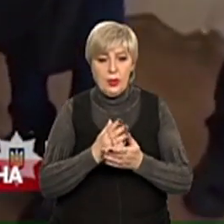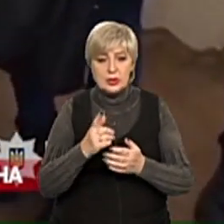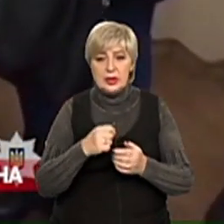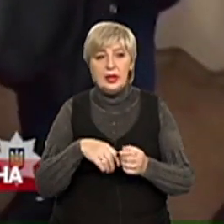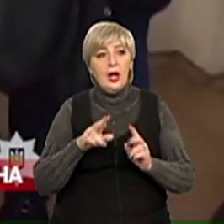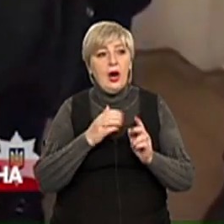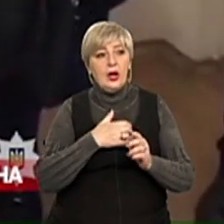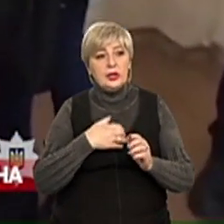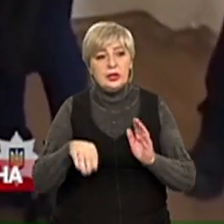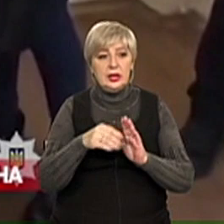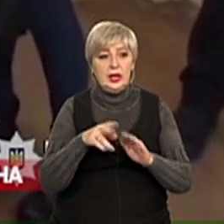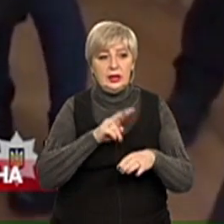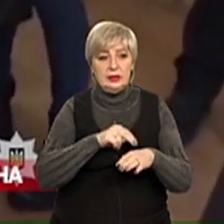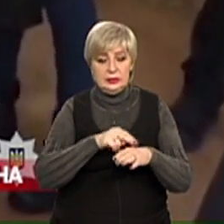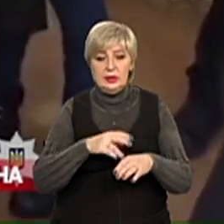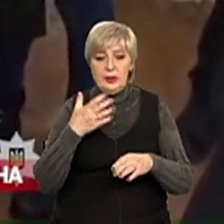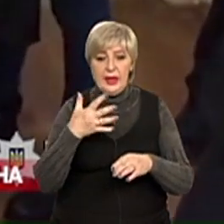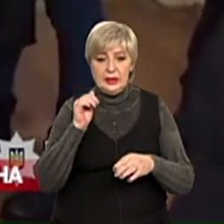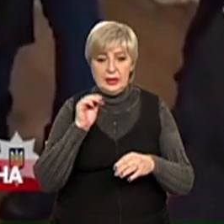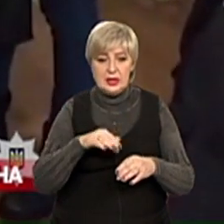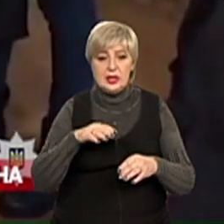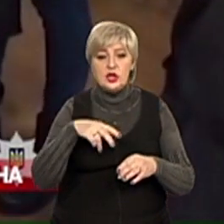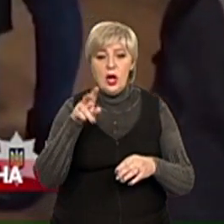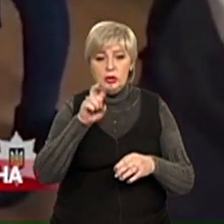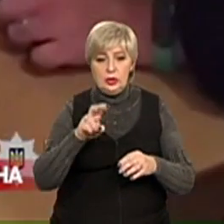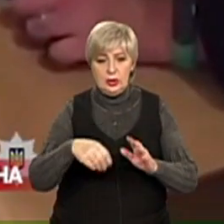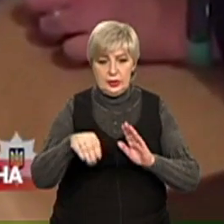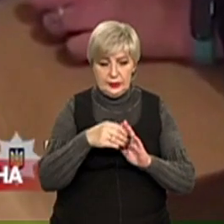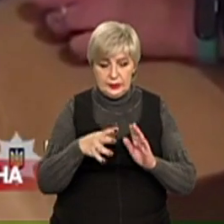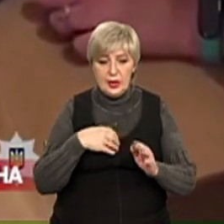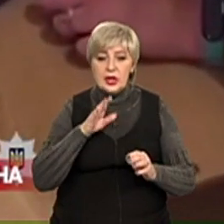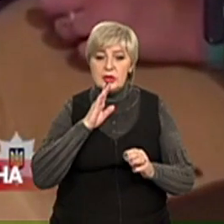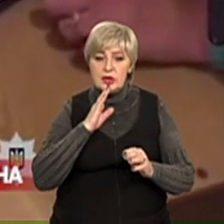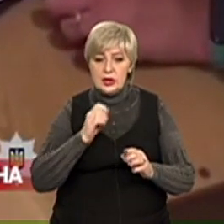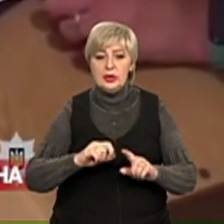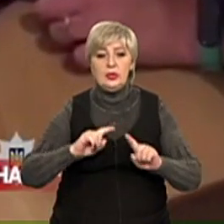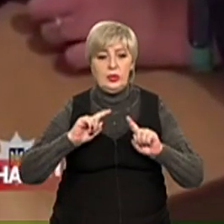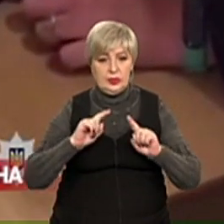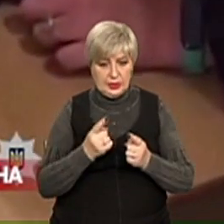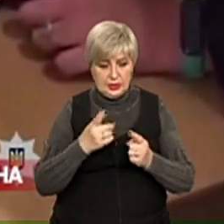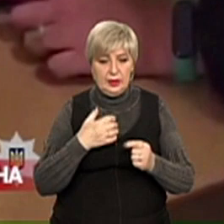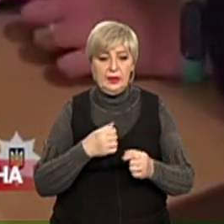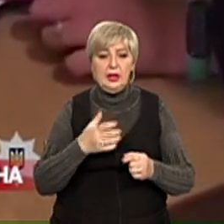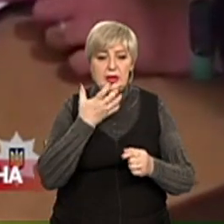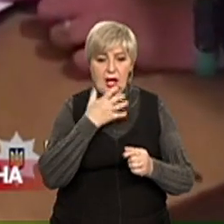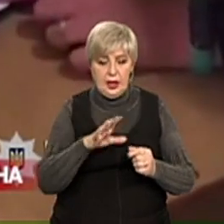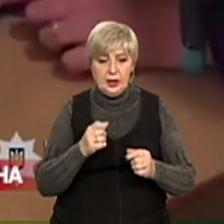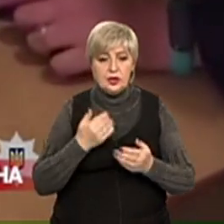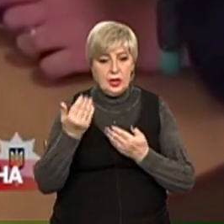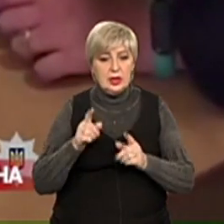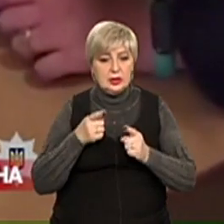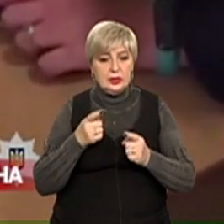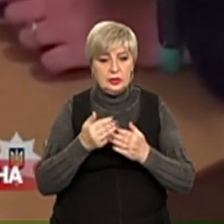аби той повідомляв їй інформацію про померлих. Жінку затримали на гарячому, гроші вилучили. За підкуп правоохоронця їй